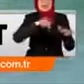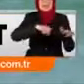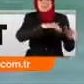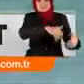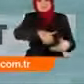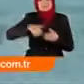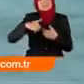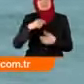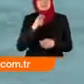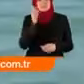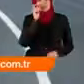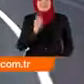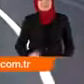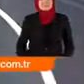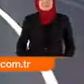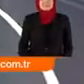kendi